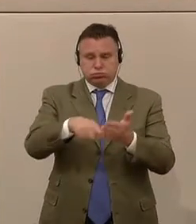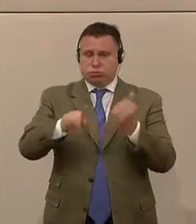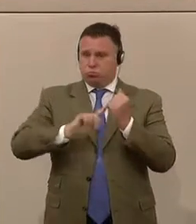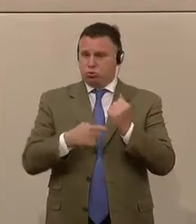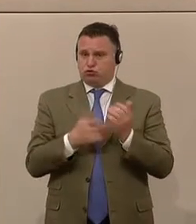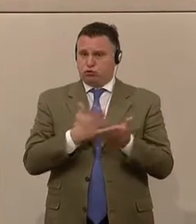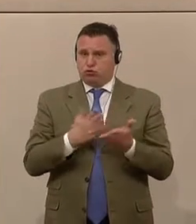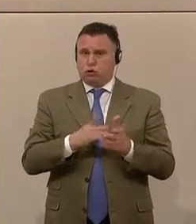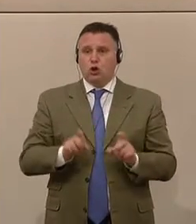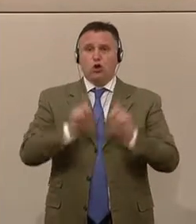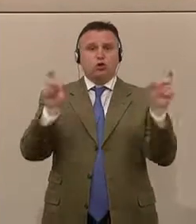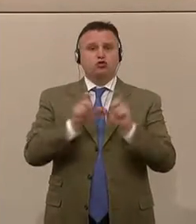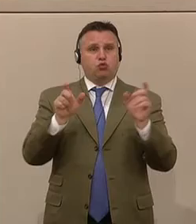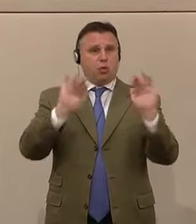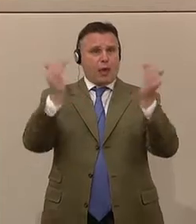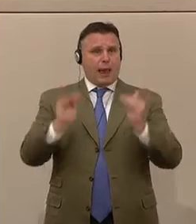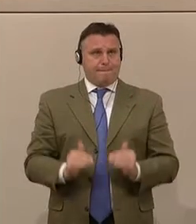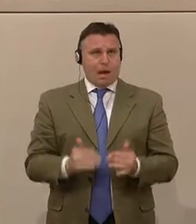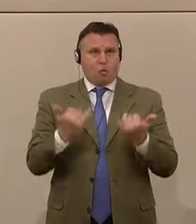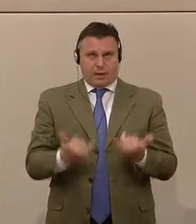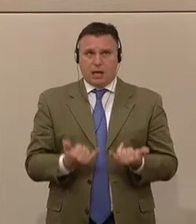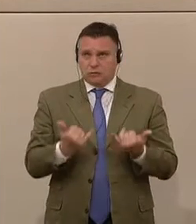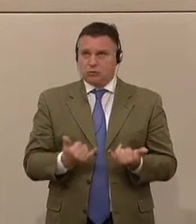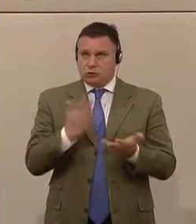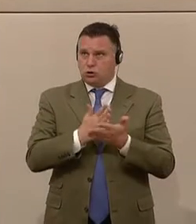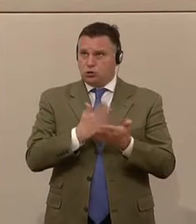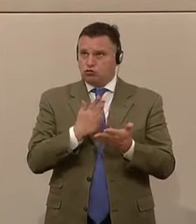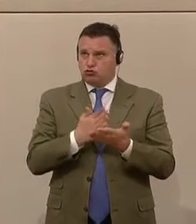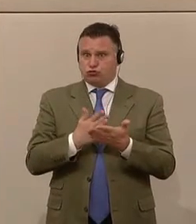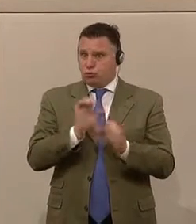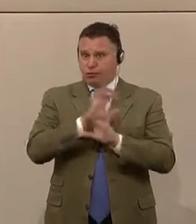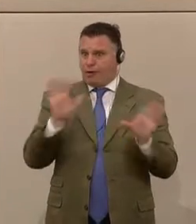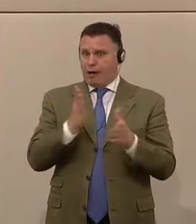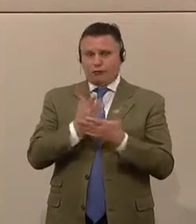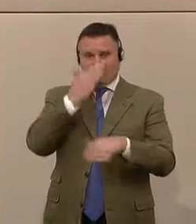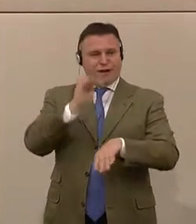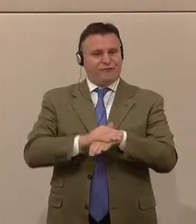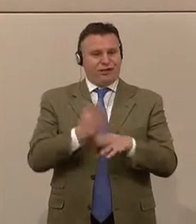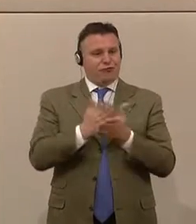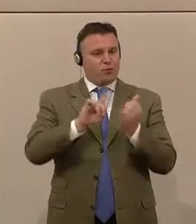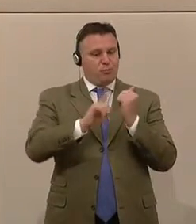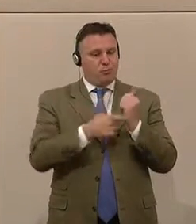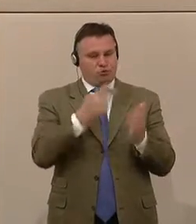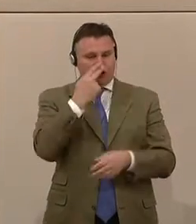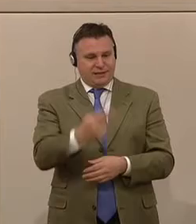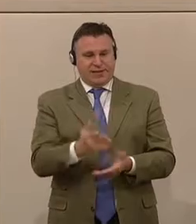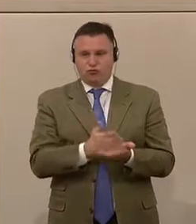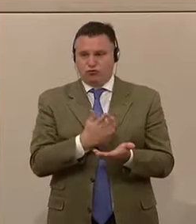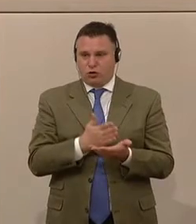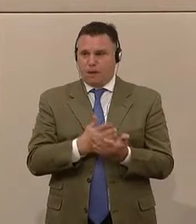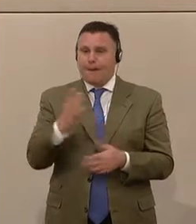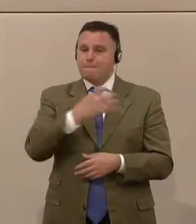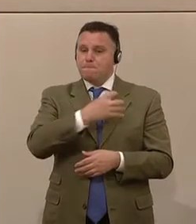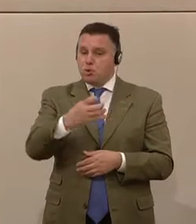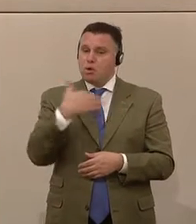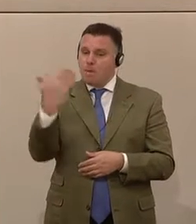werden Schulden abgebaut. Das ist ganz klar und feststellbar aus dem Budget. Und die Bürger werden